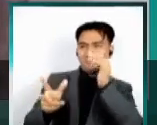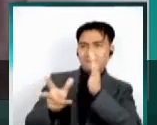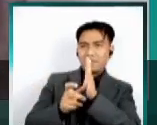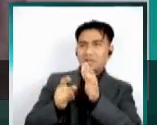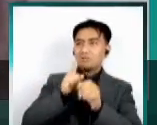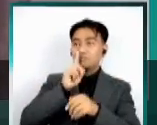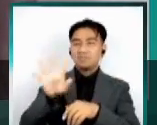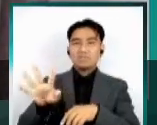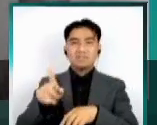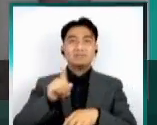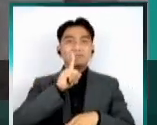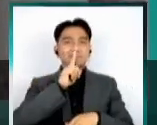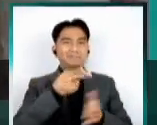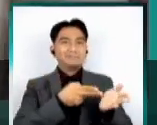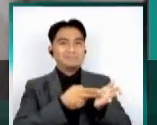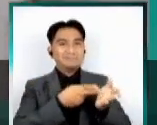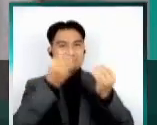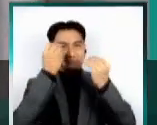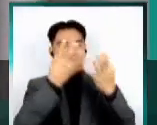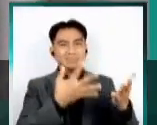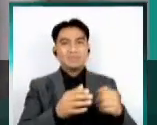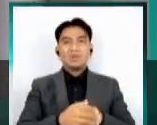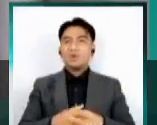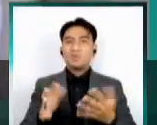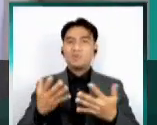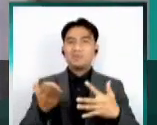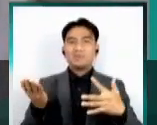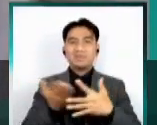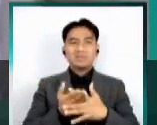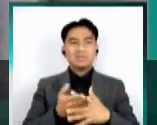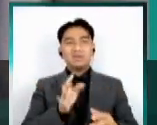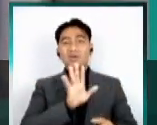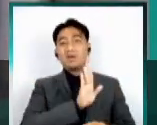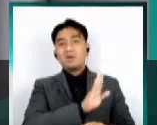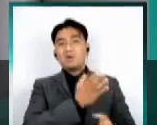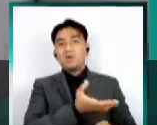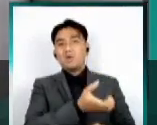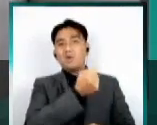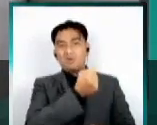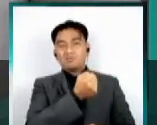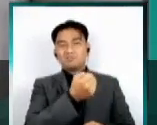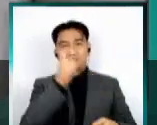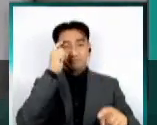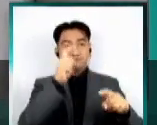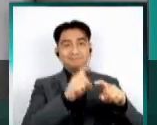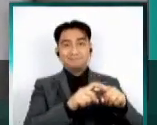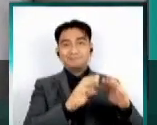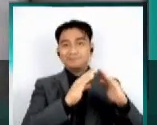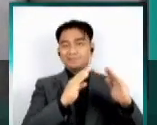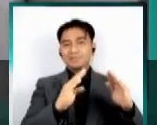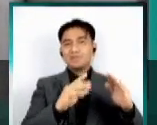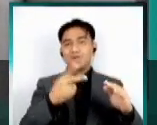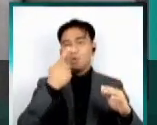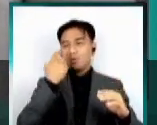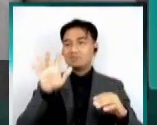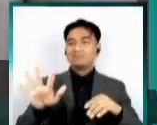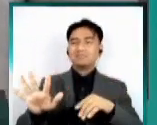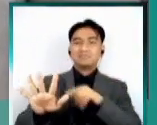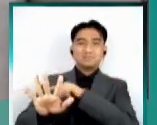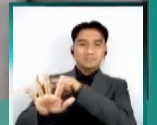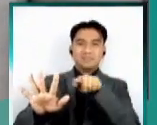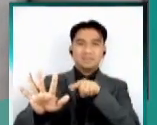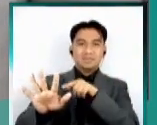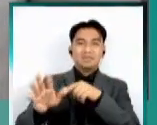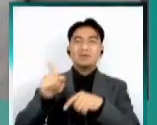sila. Hindi na nagsampa ng reklamo ang may-ari ng paupahan dahil nangako raw ang mga kabataang ibabalik ang mga